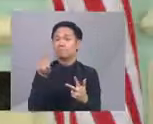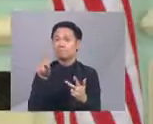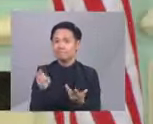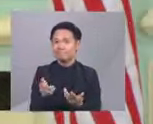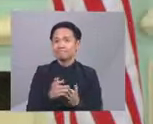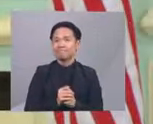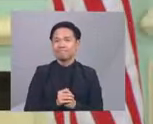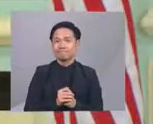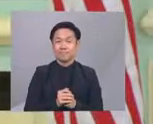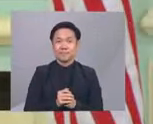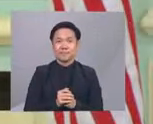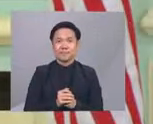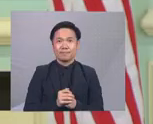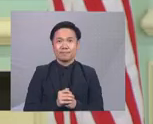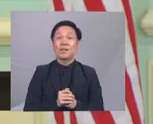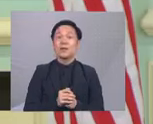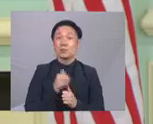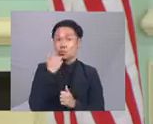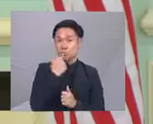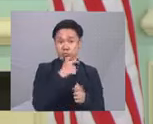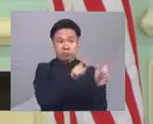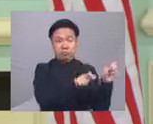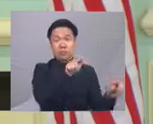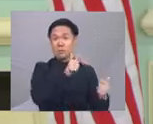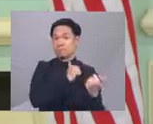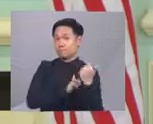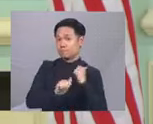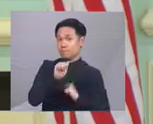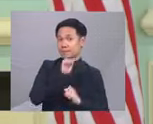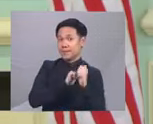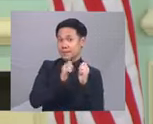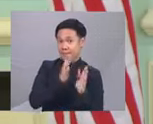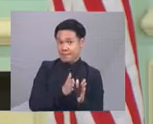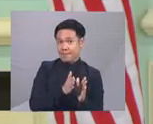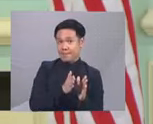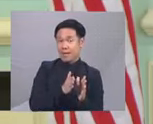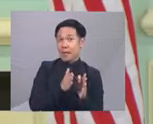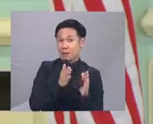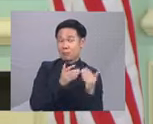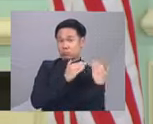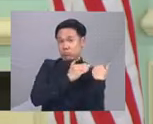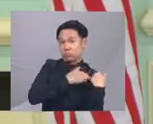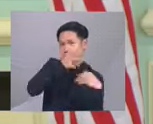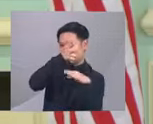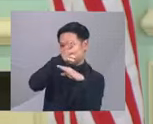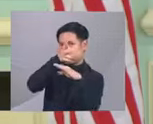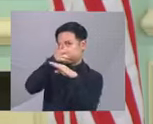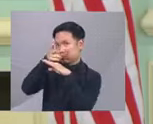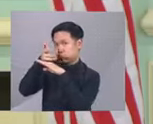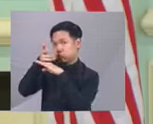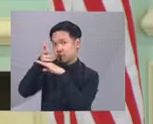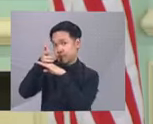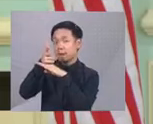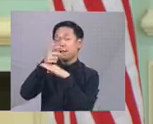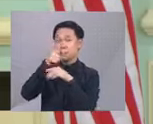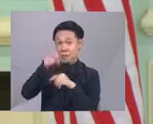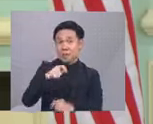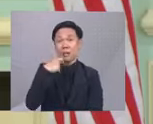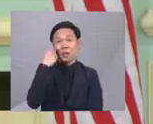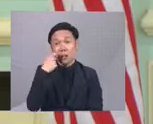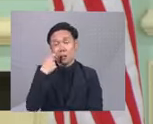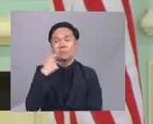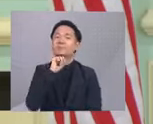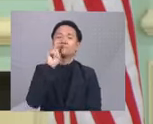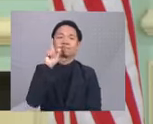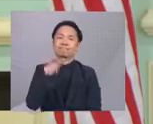Untuk pelakon dan syarikat produksi dan kru tidak diwajibkan membuat swab test.